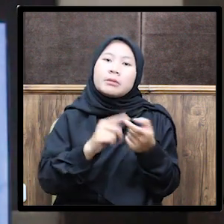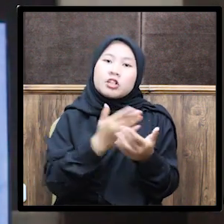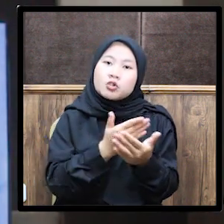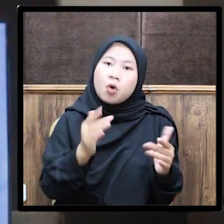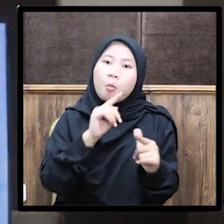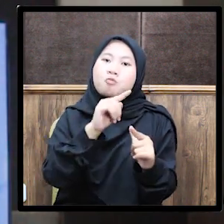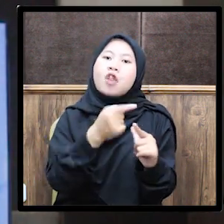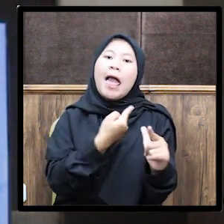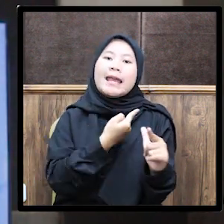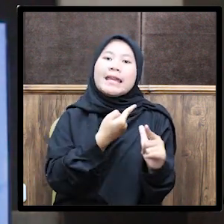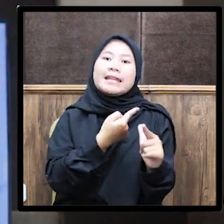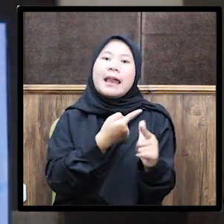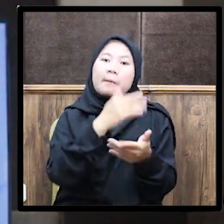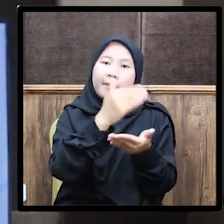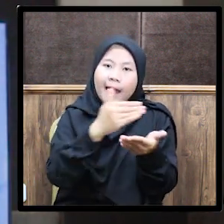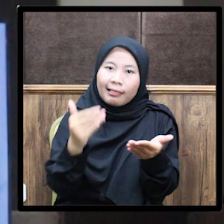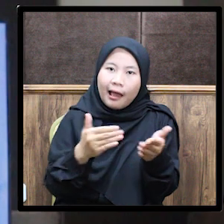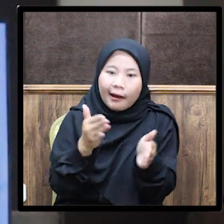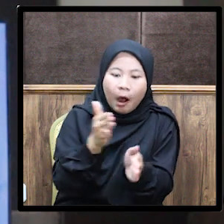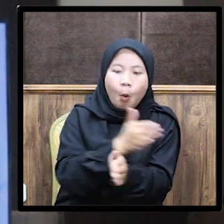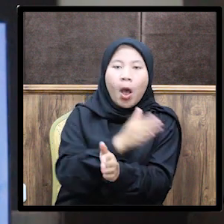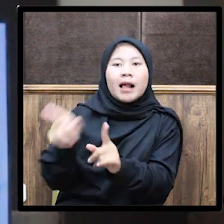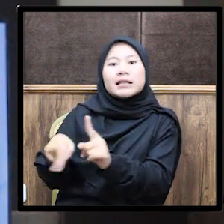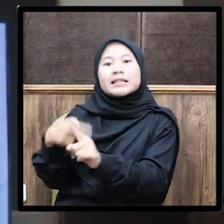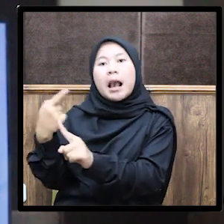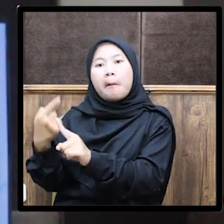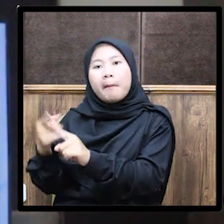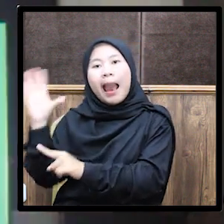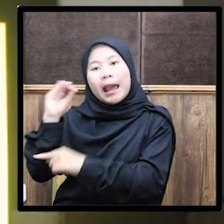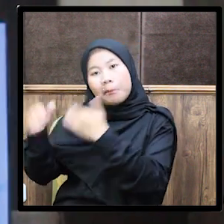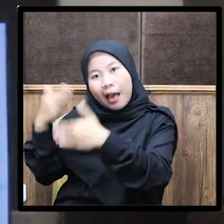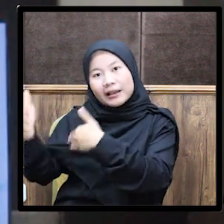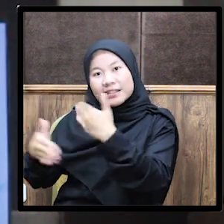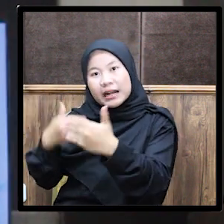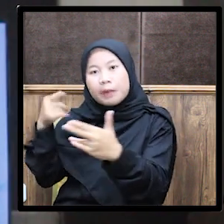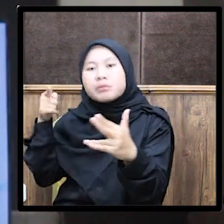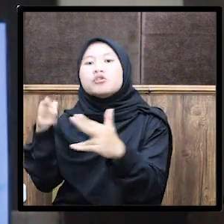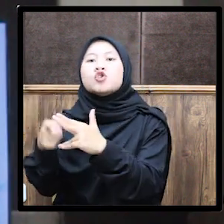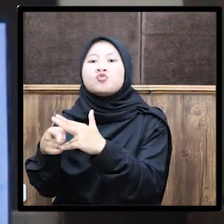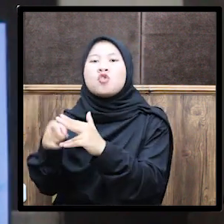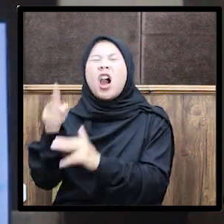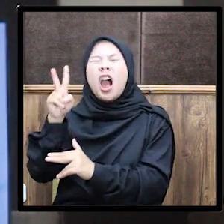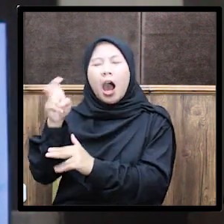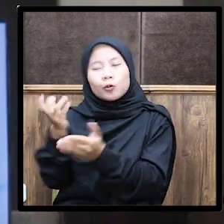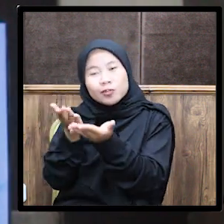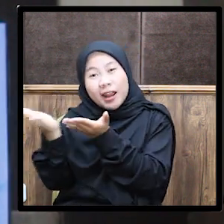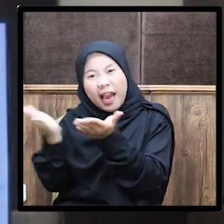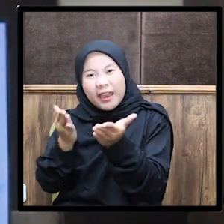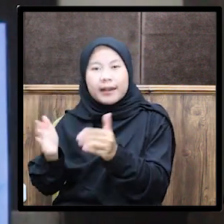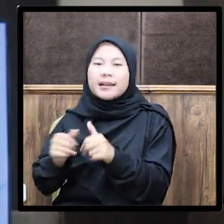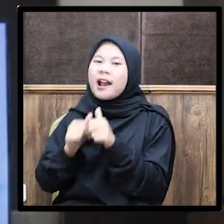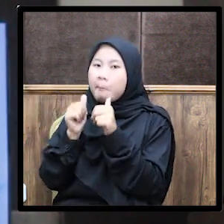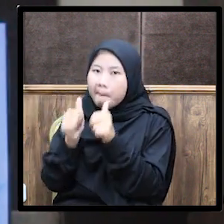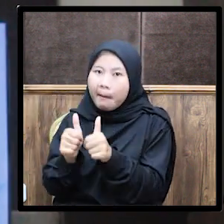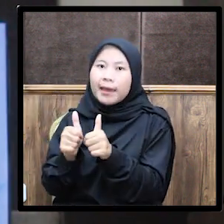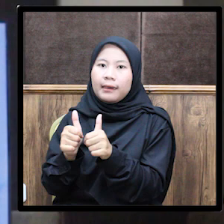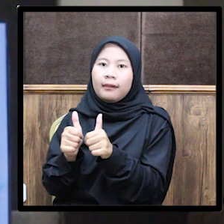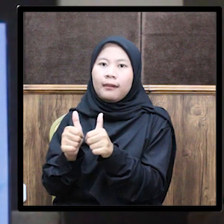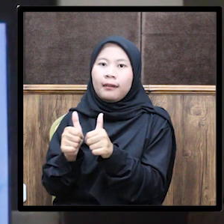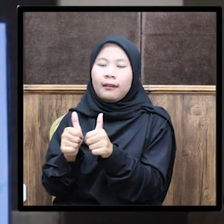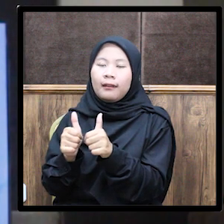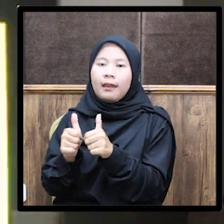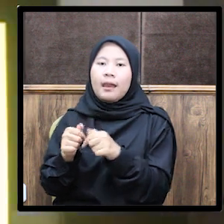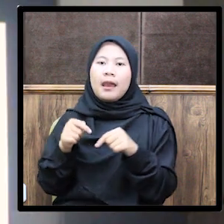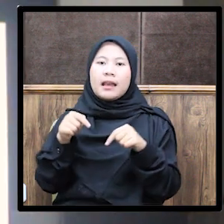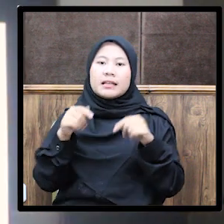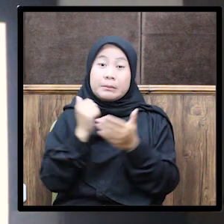awal sampai nanti hari H pilkada itu terfasilitasi dengan baik. Itu yang kemudian harus kita pastikan. Itu termasuk karena ini kan